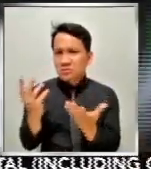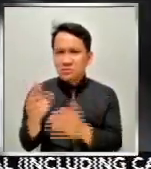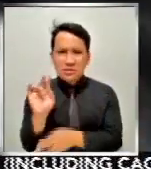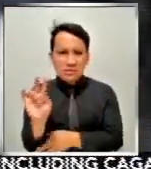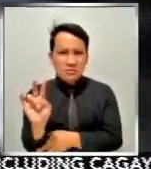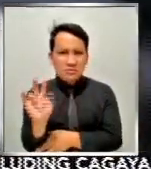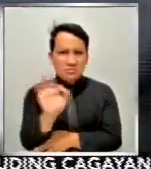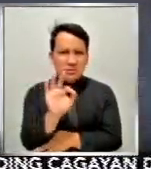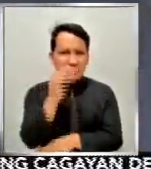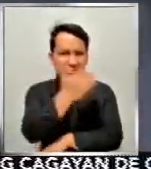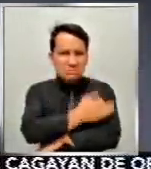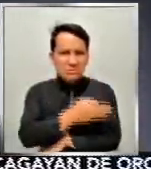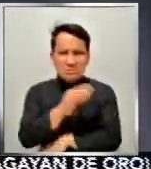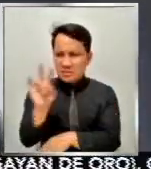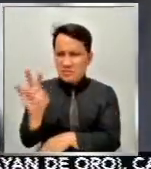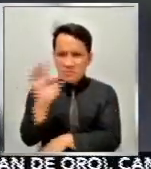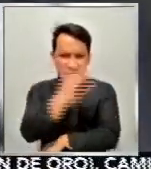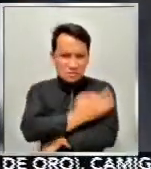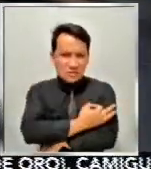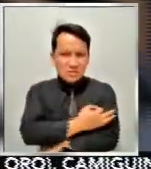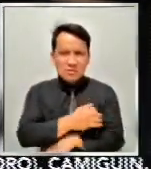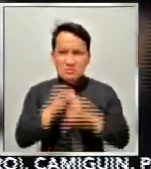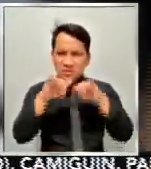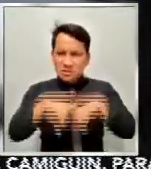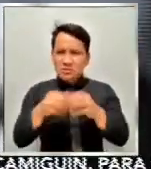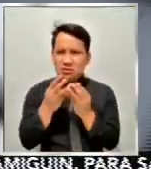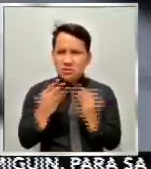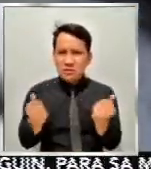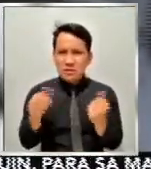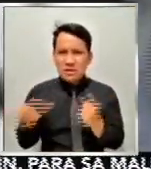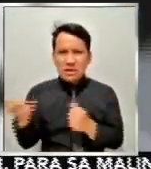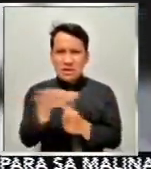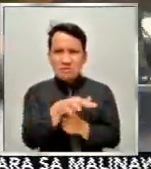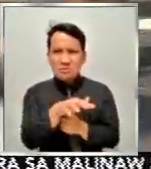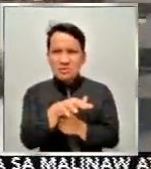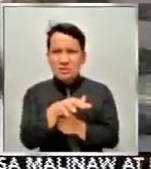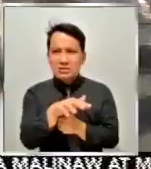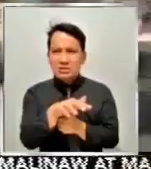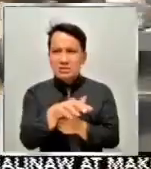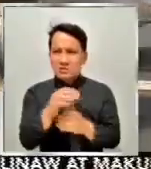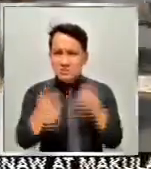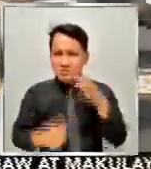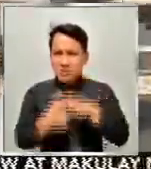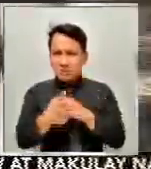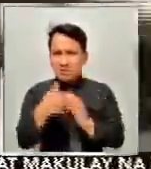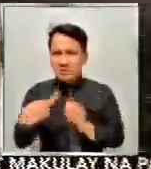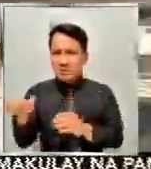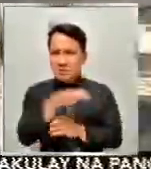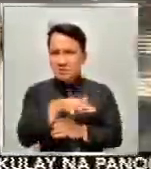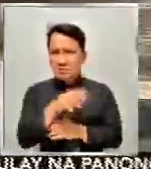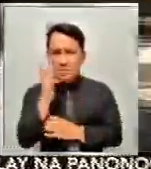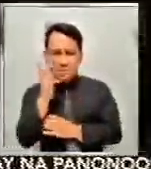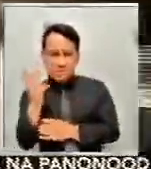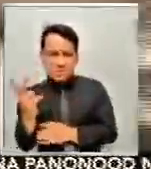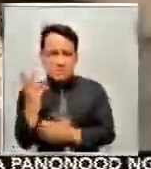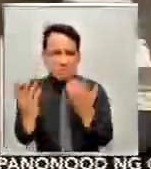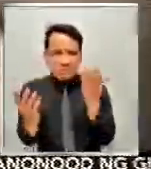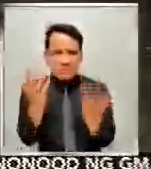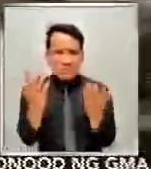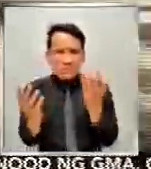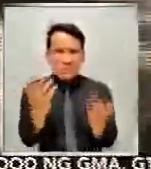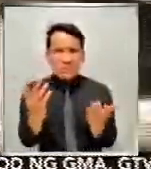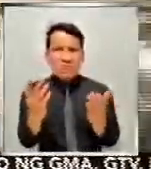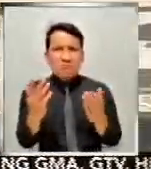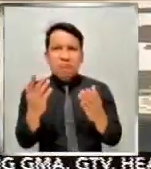days, talagang magre-resolve lang naman ang mga sintomas niyan. Pero pag sa tingin niyo na meron kayong hinga, na